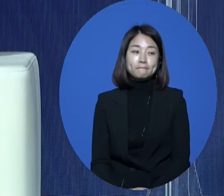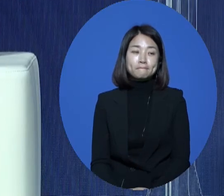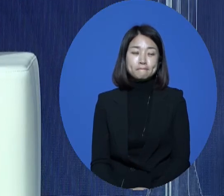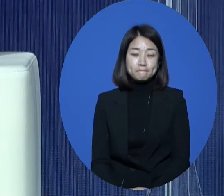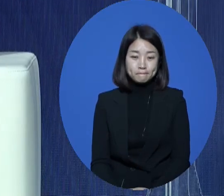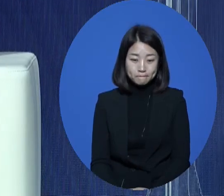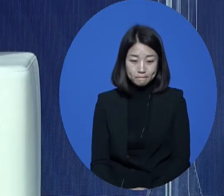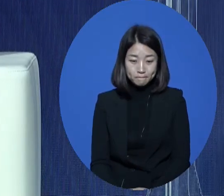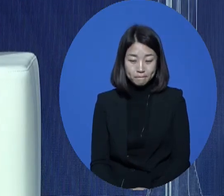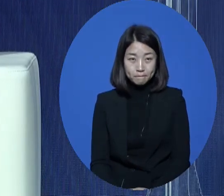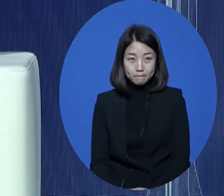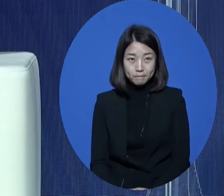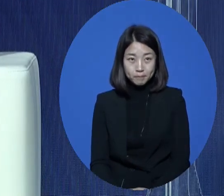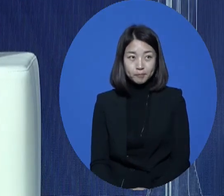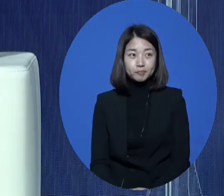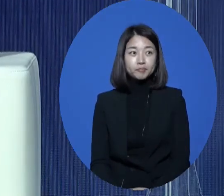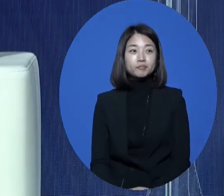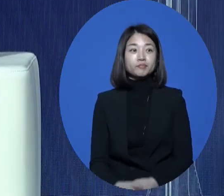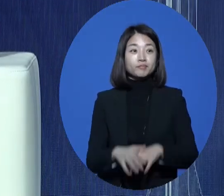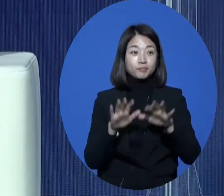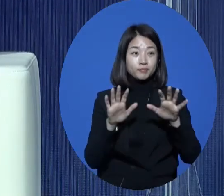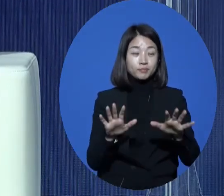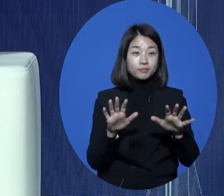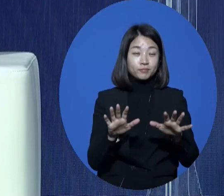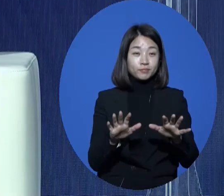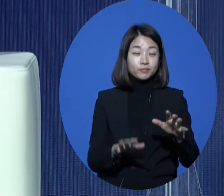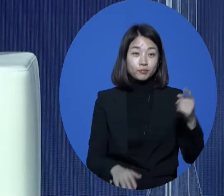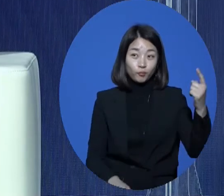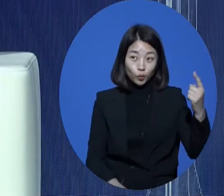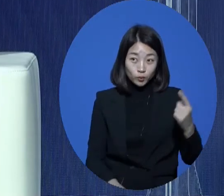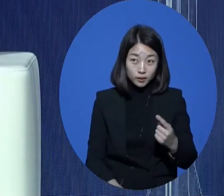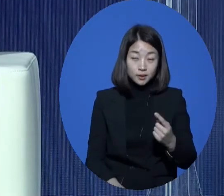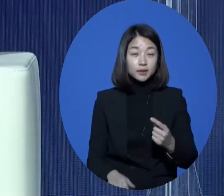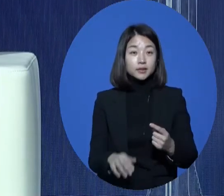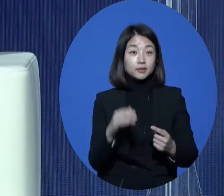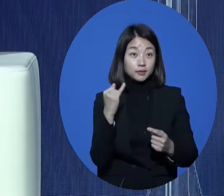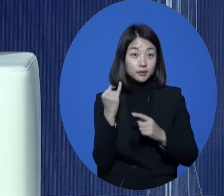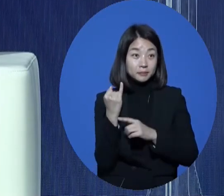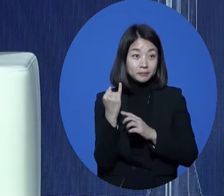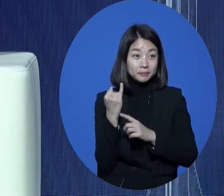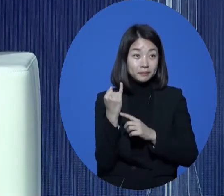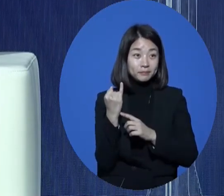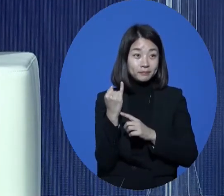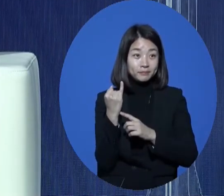네, 전국장애인 부모연대 운영지원국 조경미 국장님의